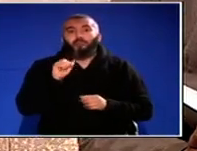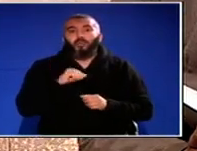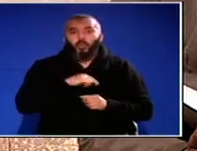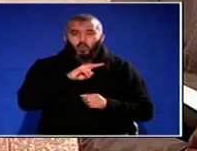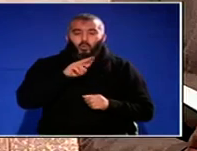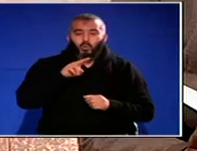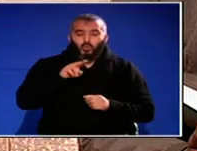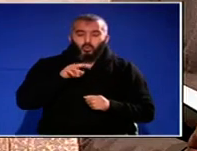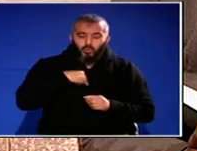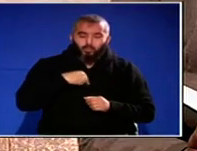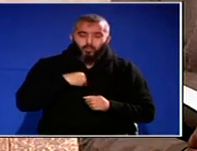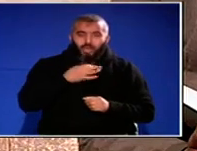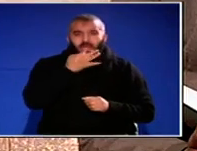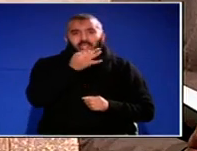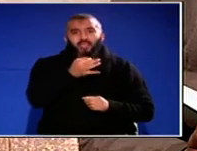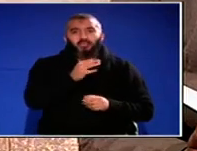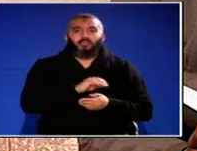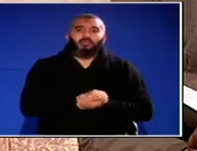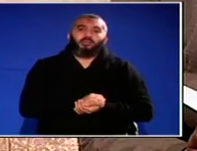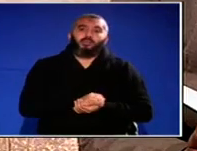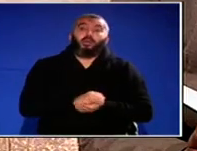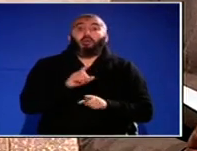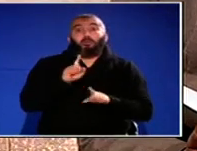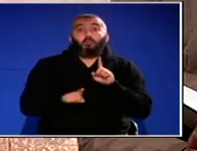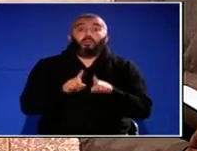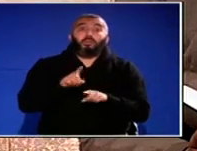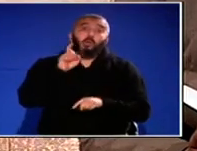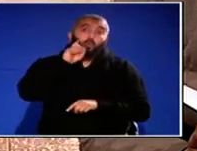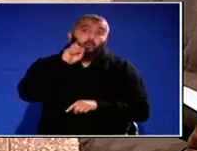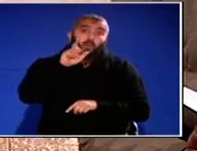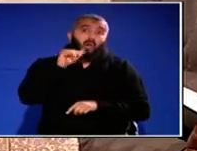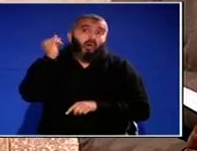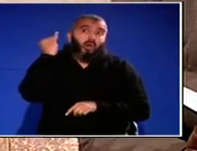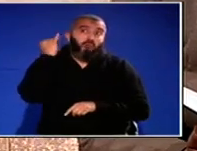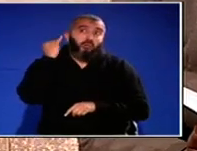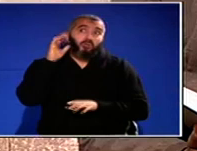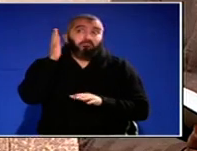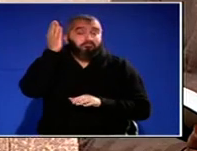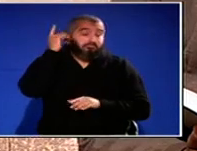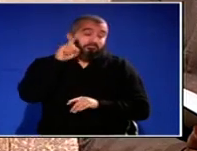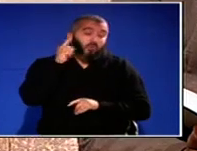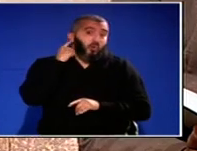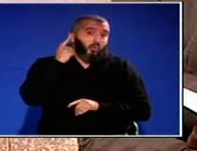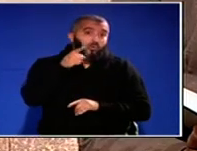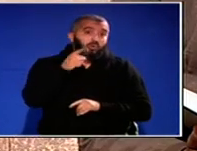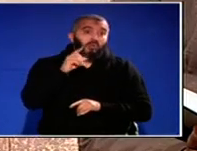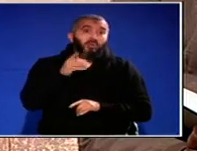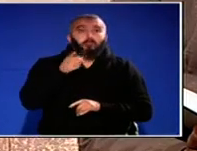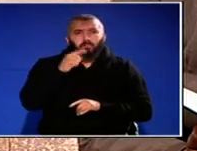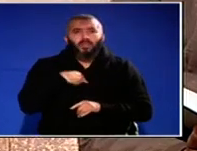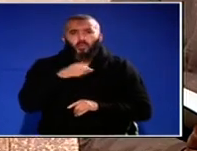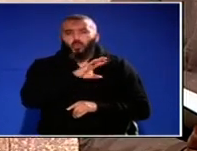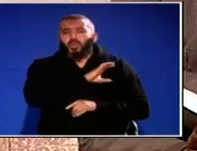له كلاما ونعيده، لعل ربما الشيخ ربما عنده معلومة، أنا لا أمتلك المعلومة حتى، ولكن ننظر في